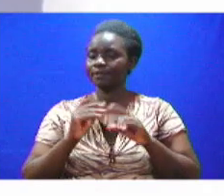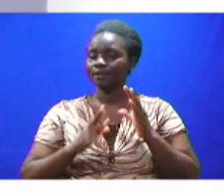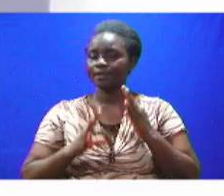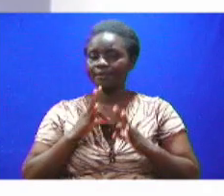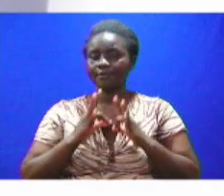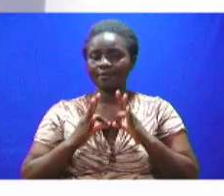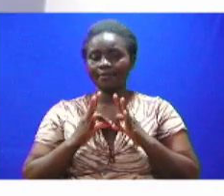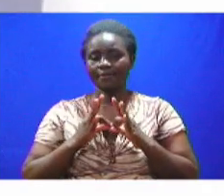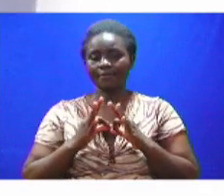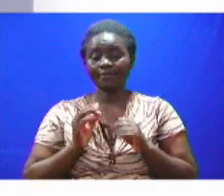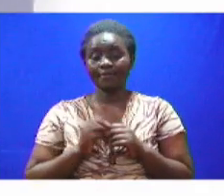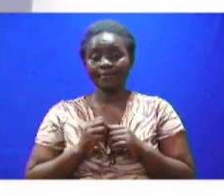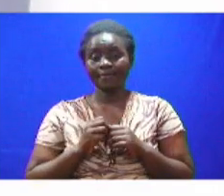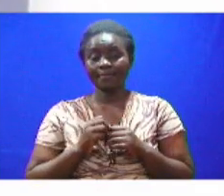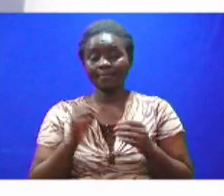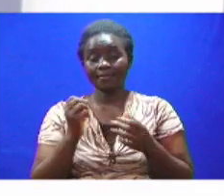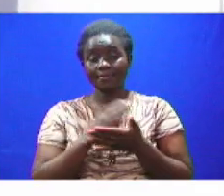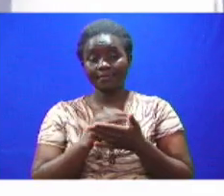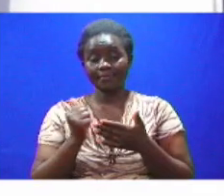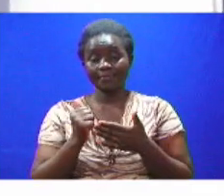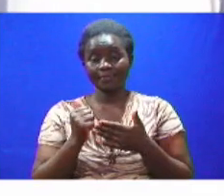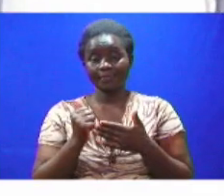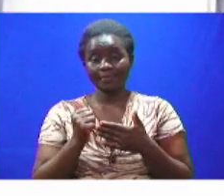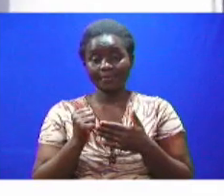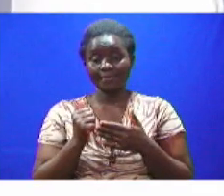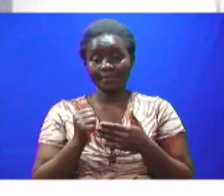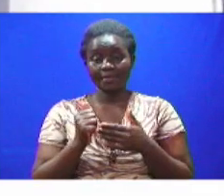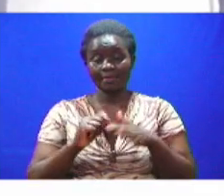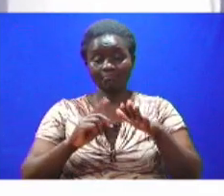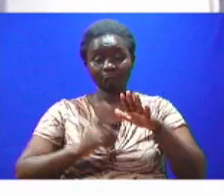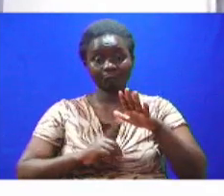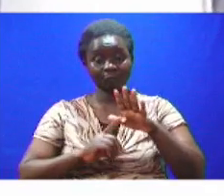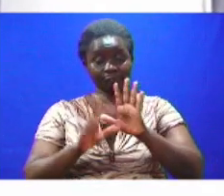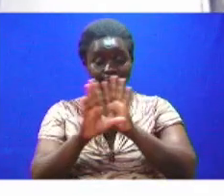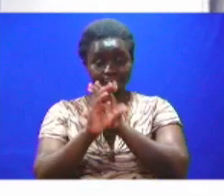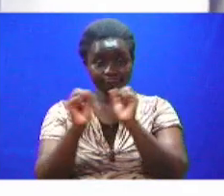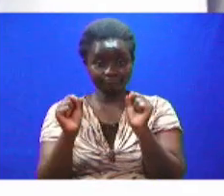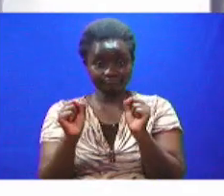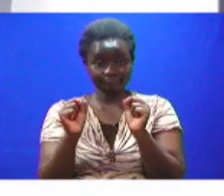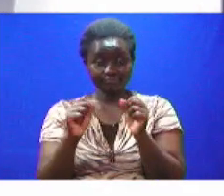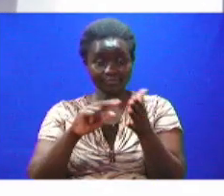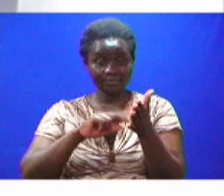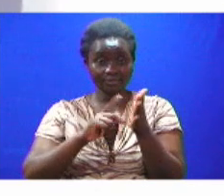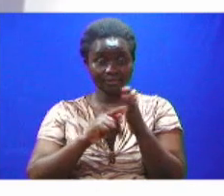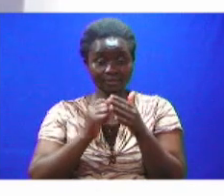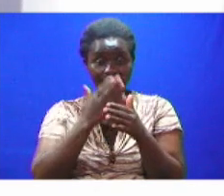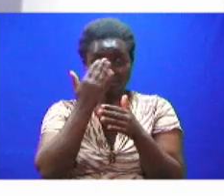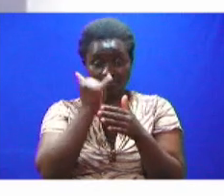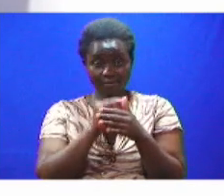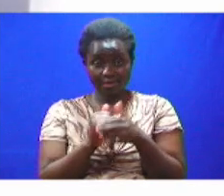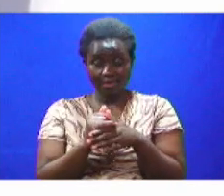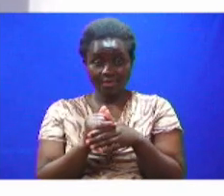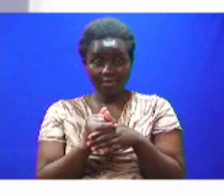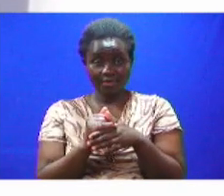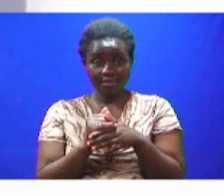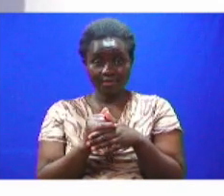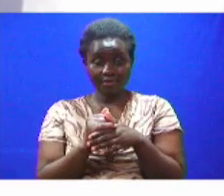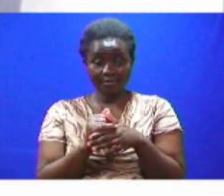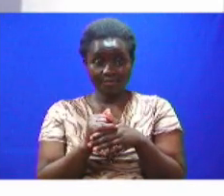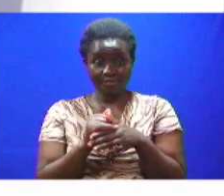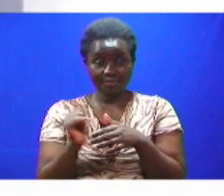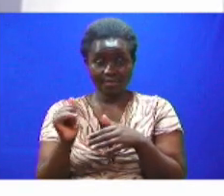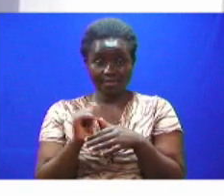Rigiji atangolewa kwenye nani kiti chake. Ndio maana tunahitaji kuweka uungwana kwenye mikono